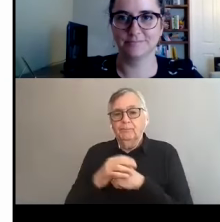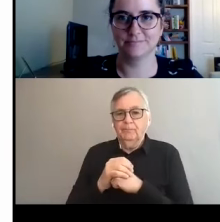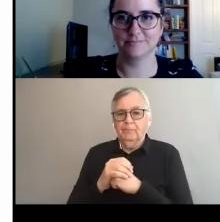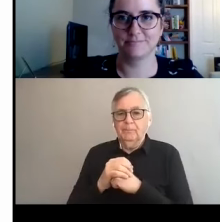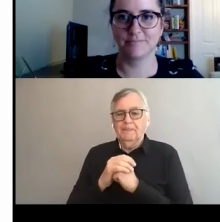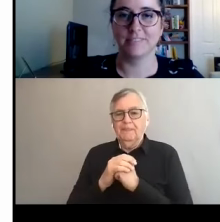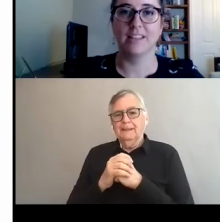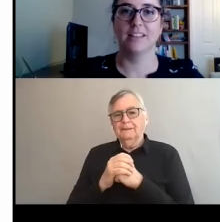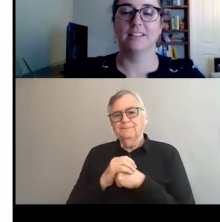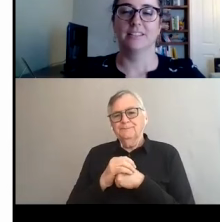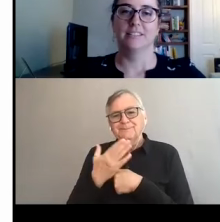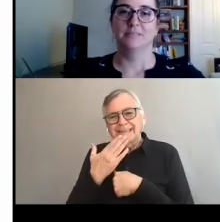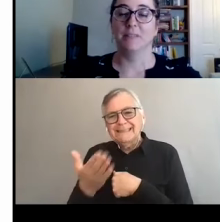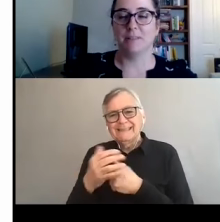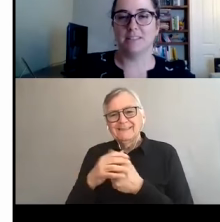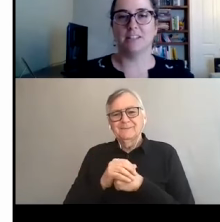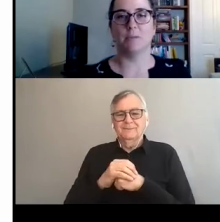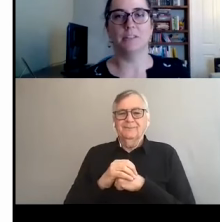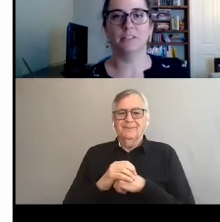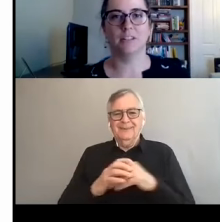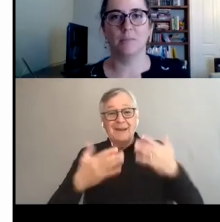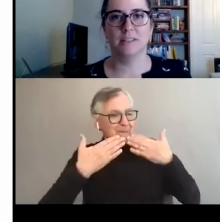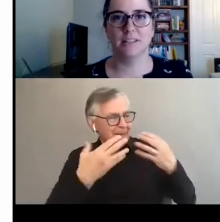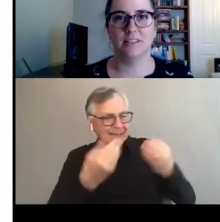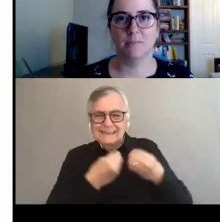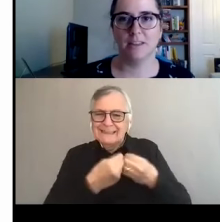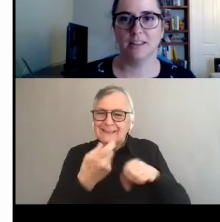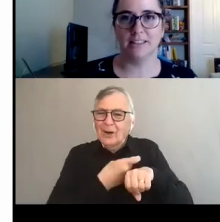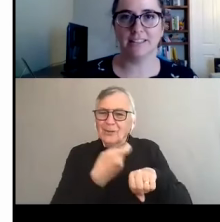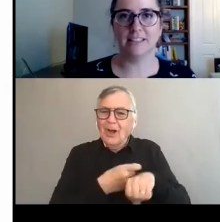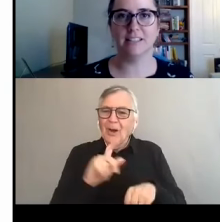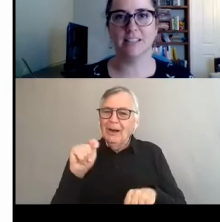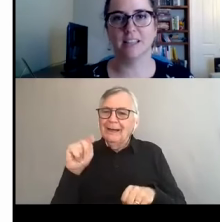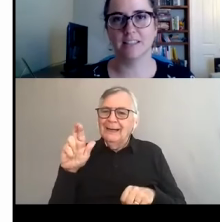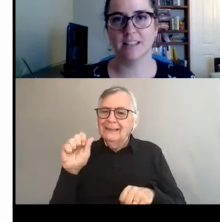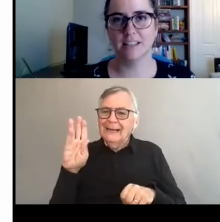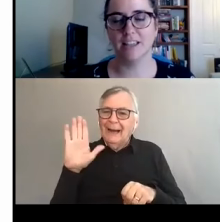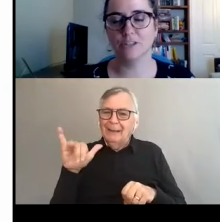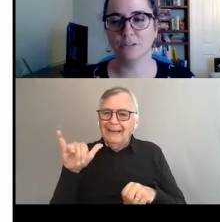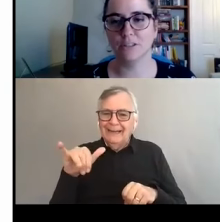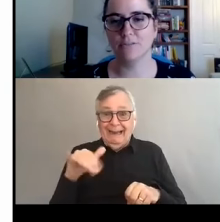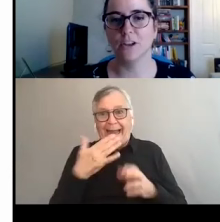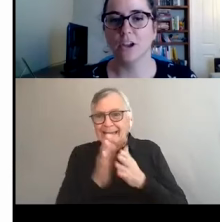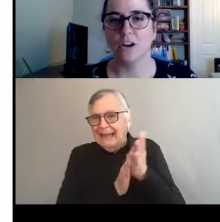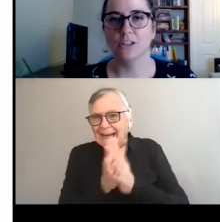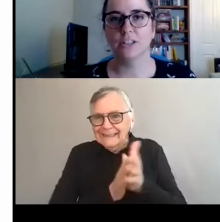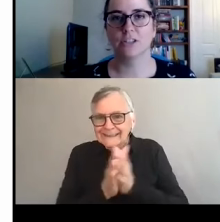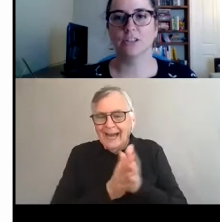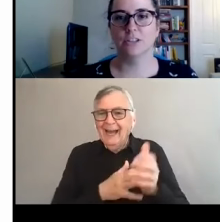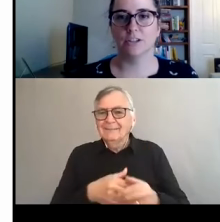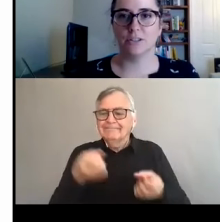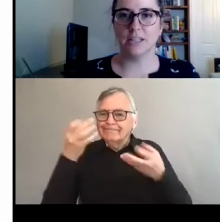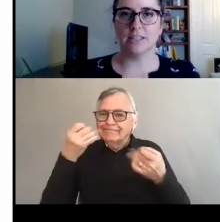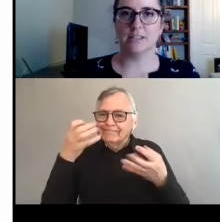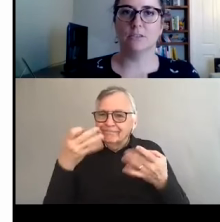discussion. Merci. Merci énormément, Dr. Tremblay. C'était évidemment très, très intéressant et instructif. On a